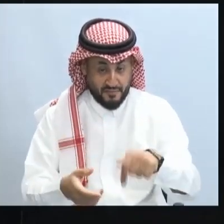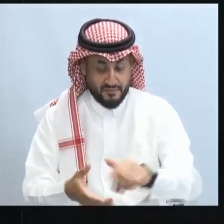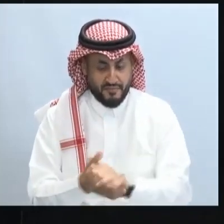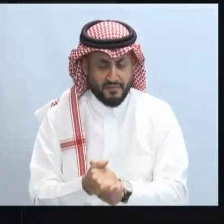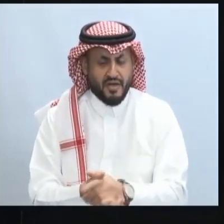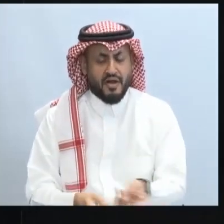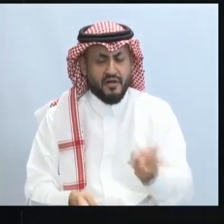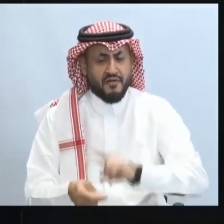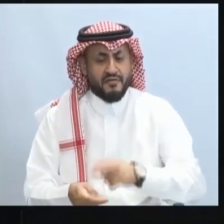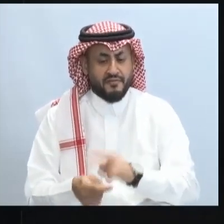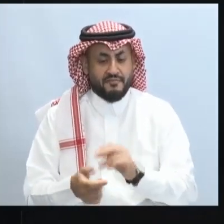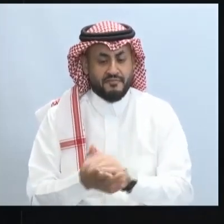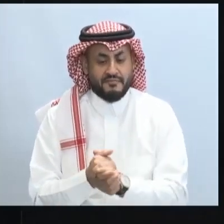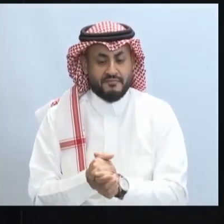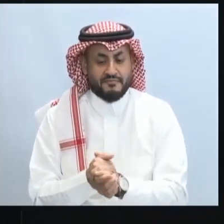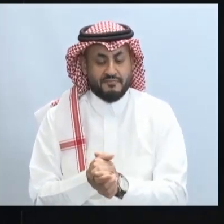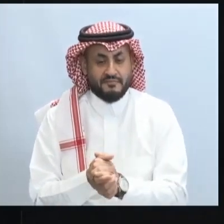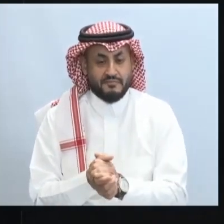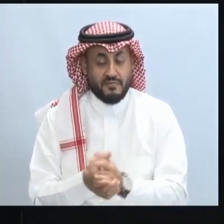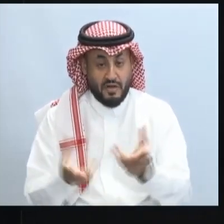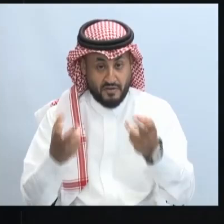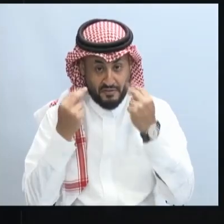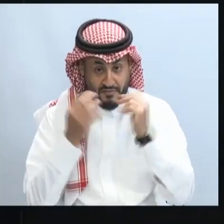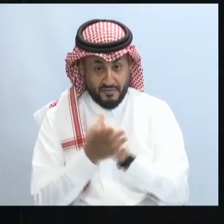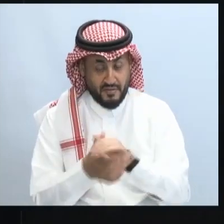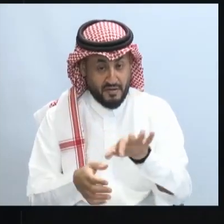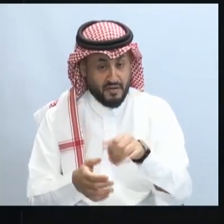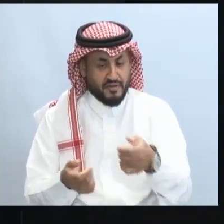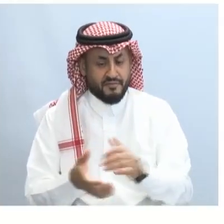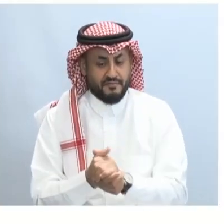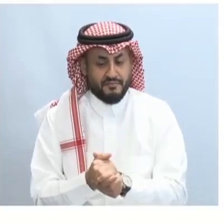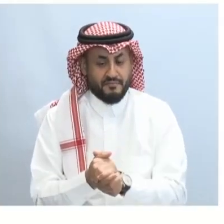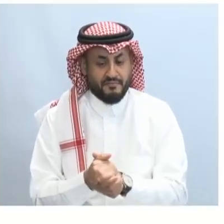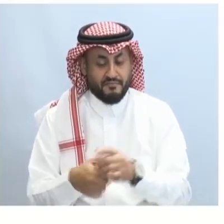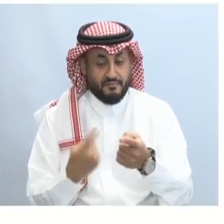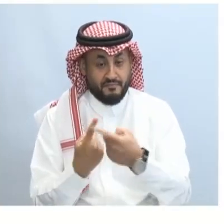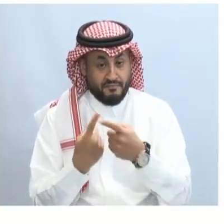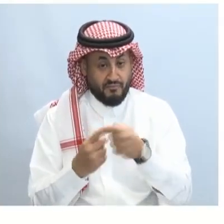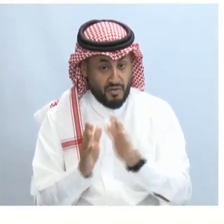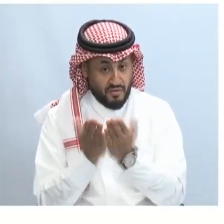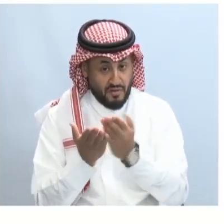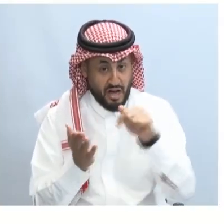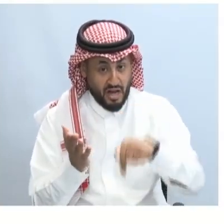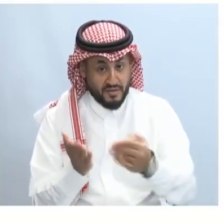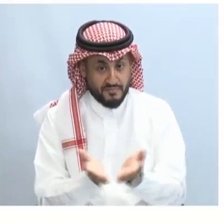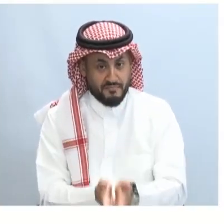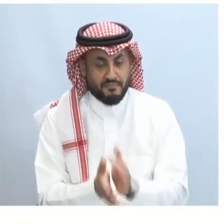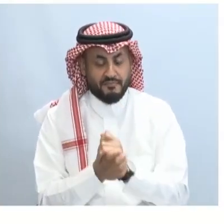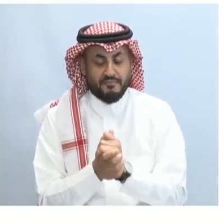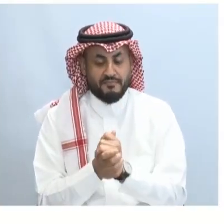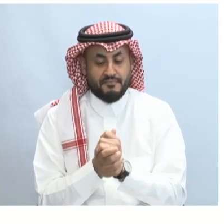وكعادتنا دائما نكون على استعداد باحضار ما ياتي اولا كتاب الماده المقرر